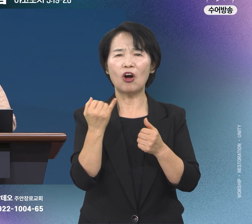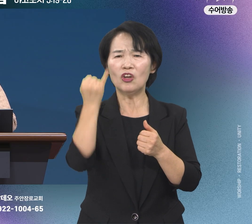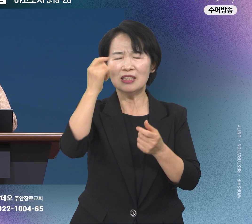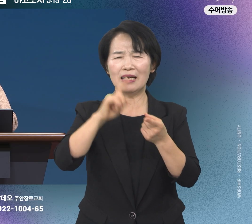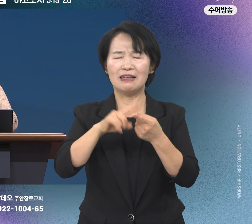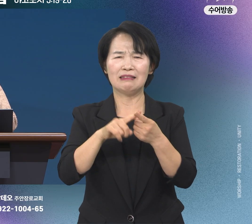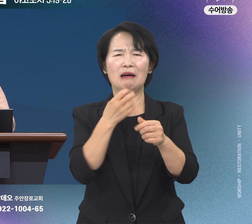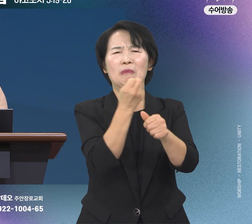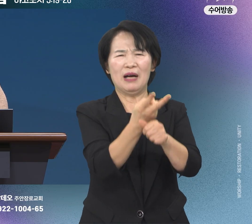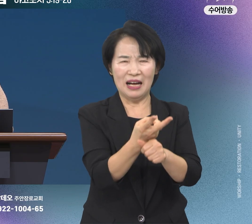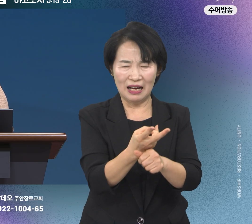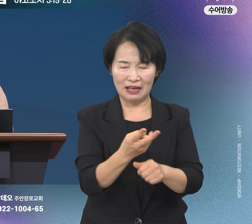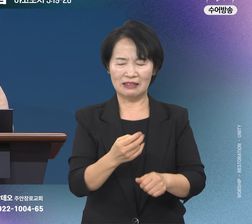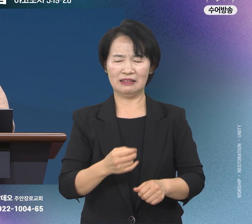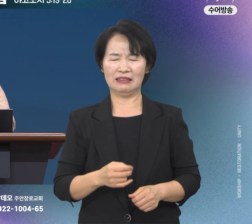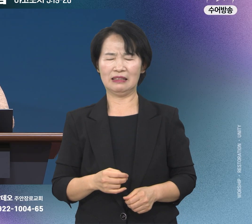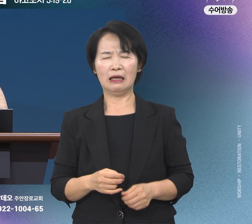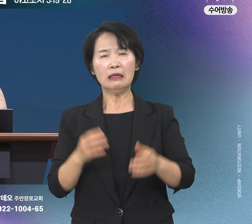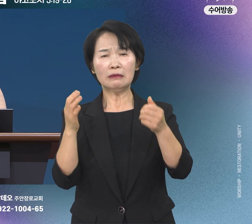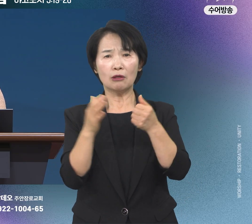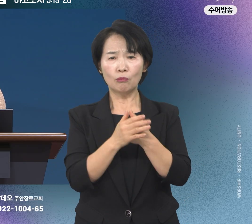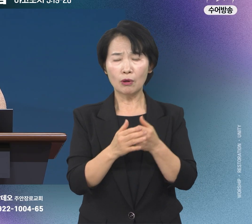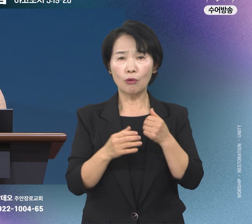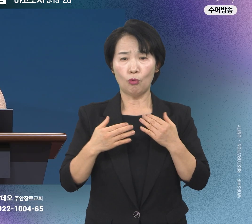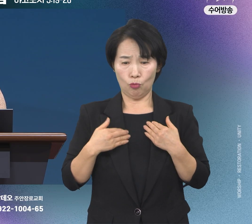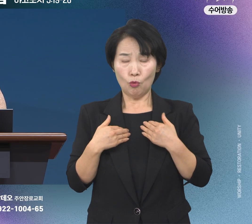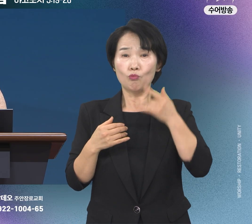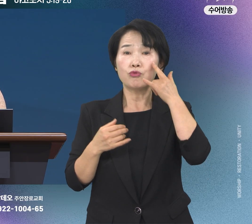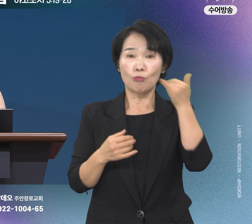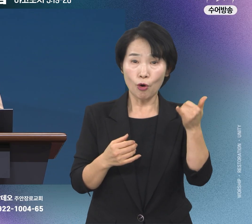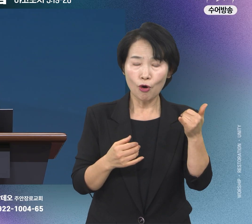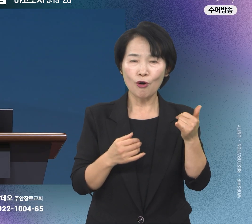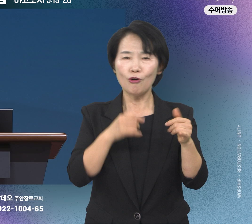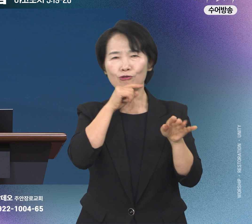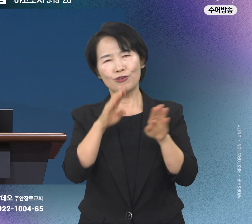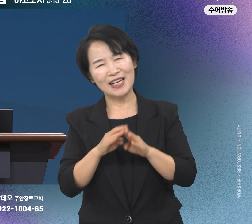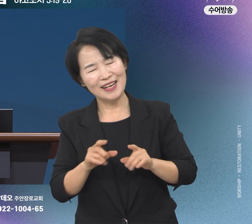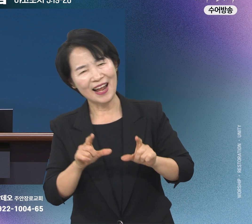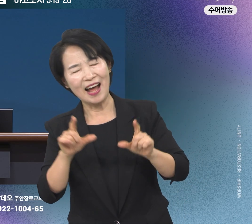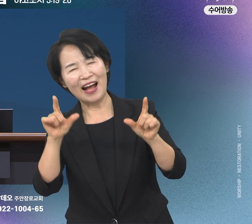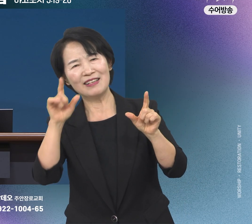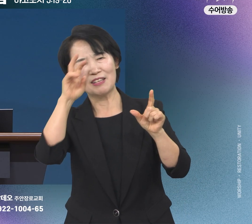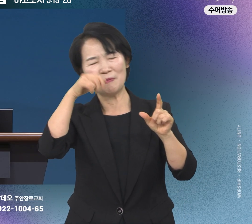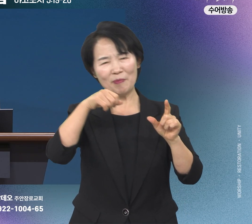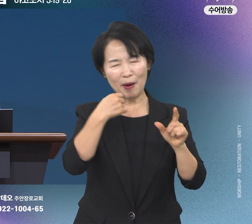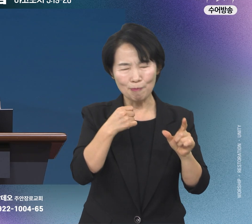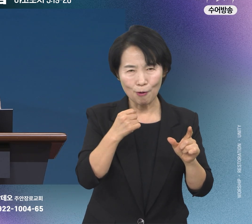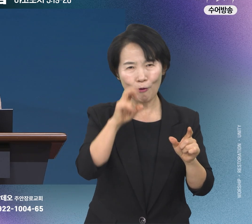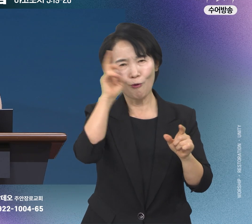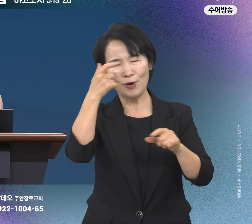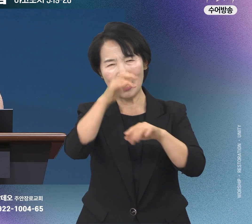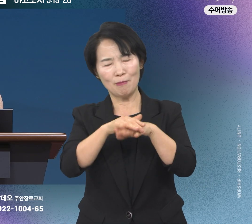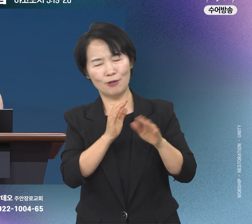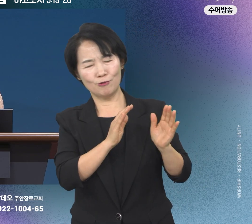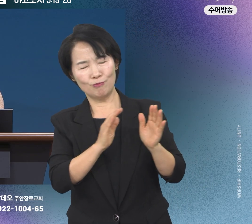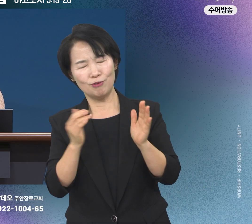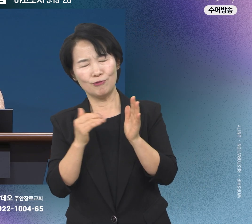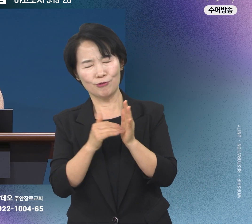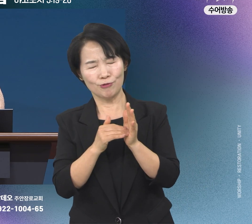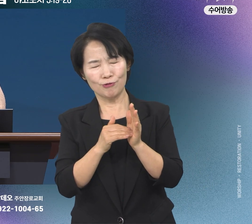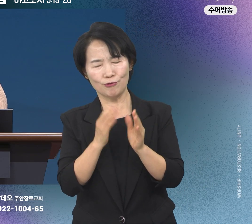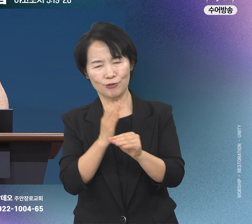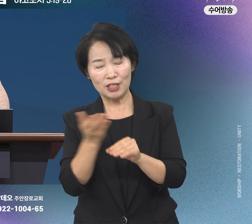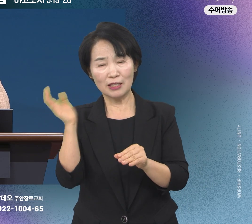오전부터 바쁘게 교회에서 봉사하시고 이제 점심 식사하시고 오후 예배를 드리려고 하는데 담임 목사님께 호출이 온